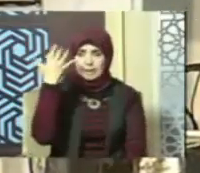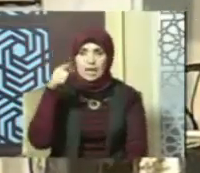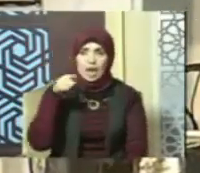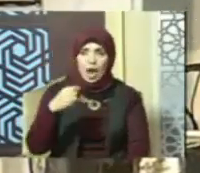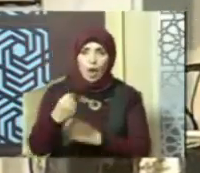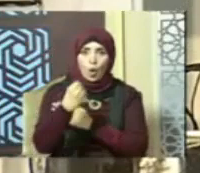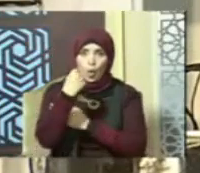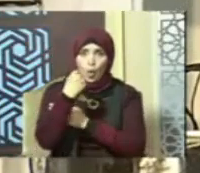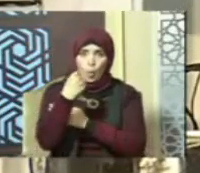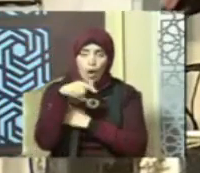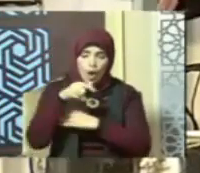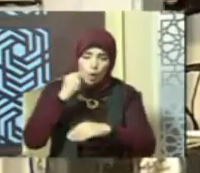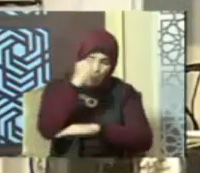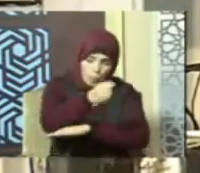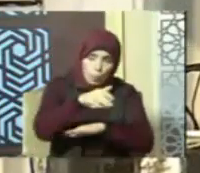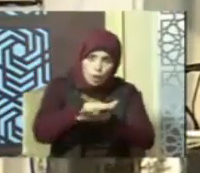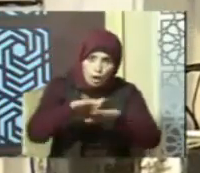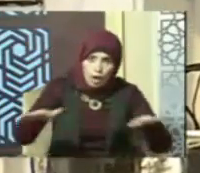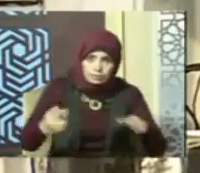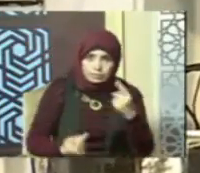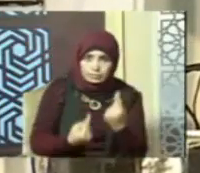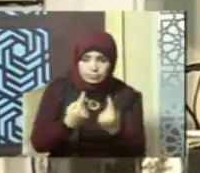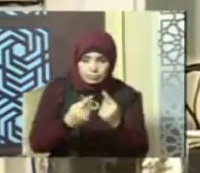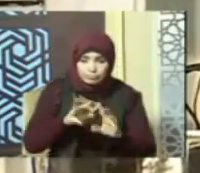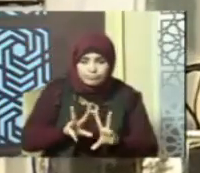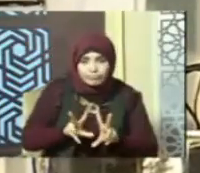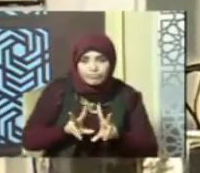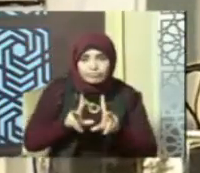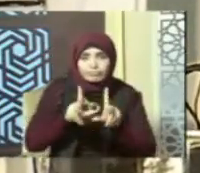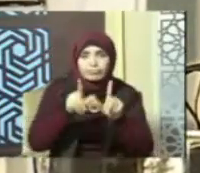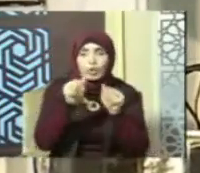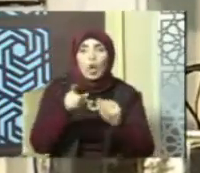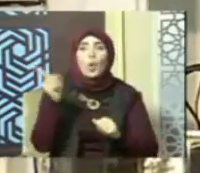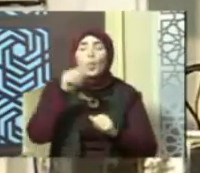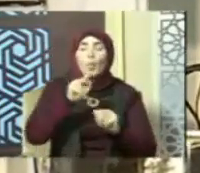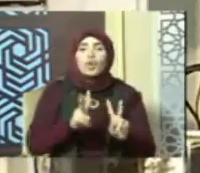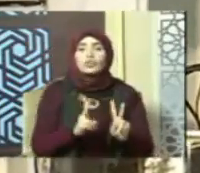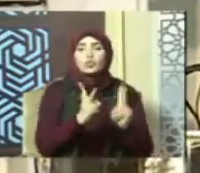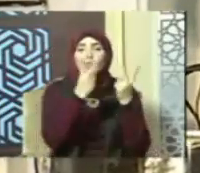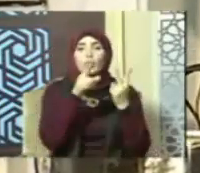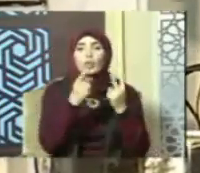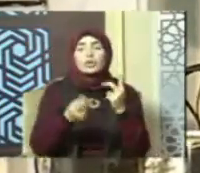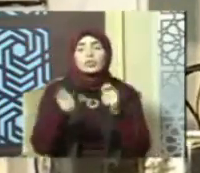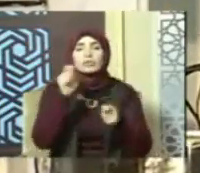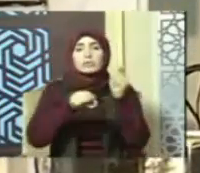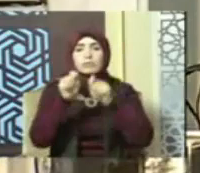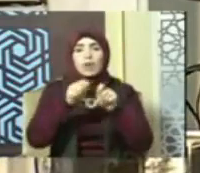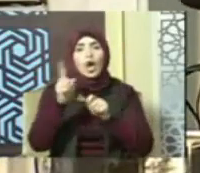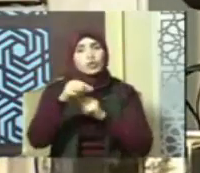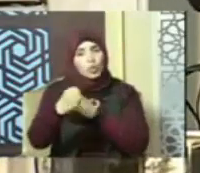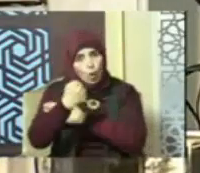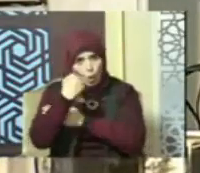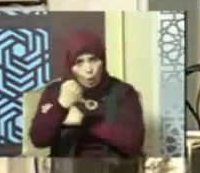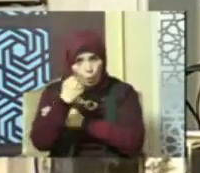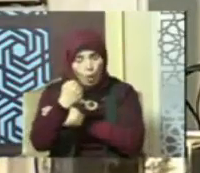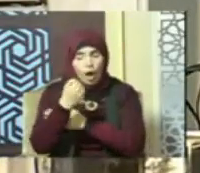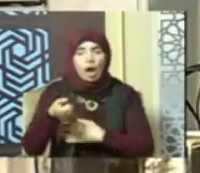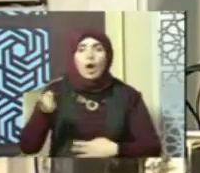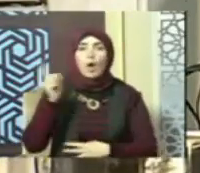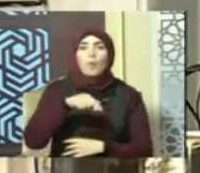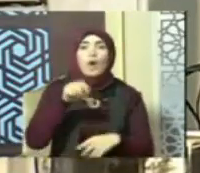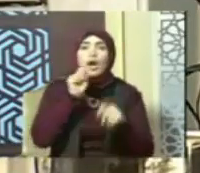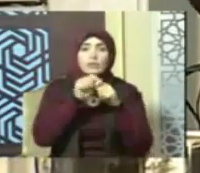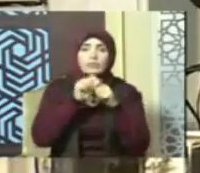واستصلاح الأراضي قوة، وتطوير الصناعات قوة، وإتقان